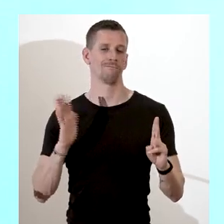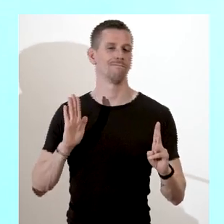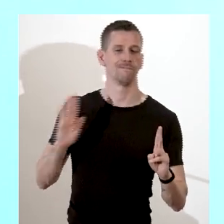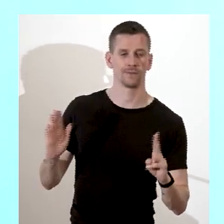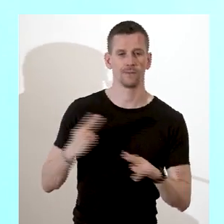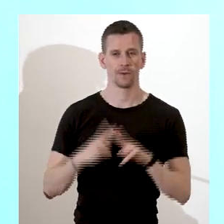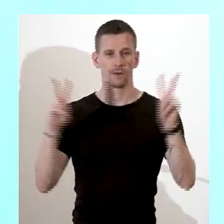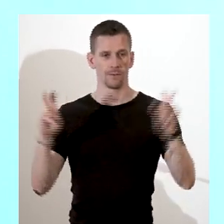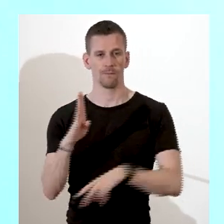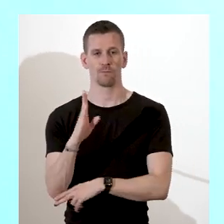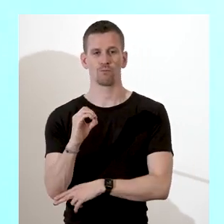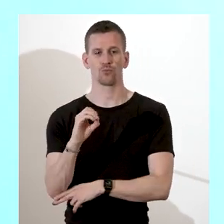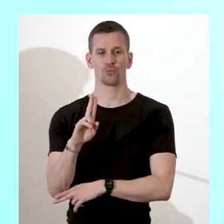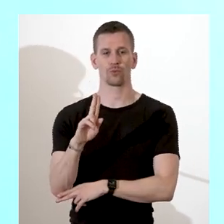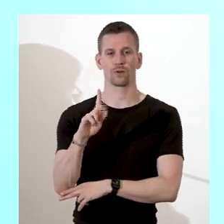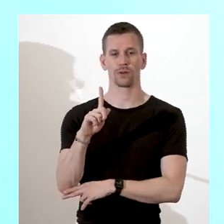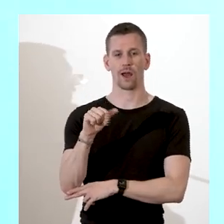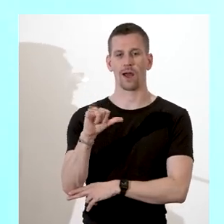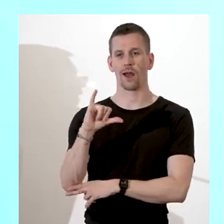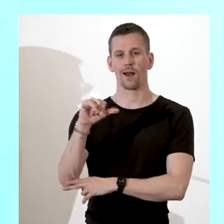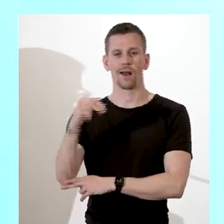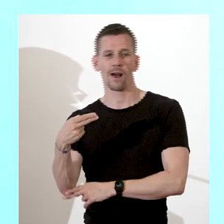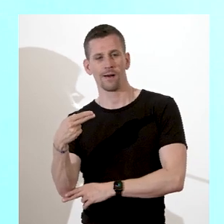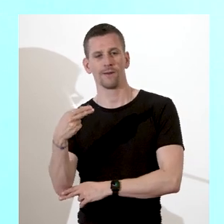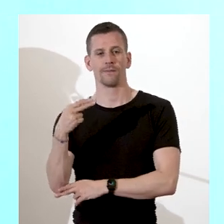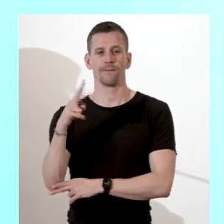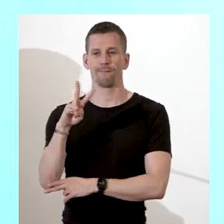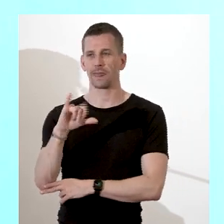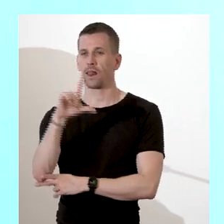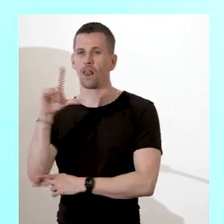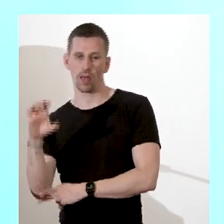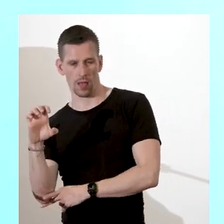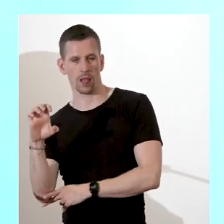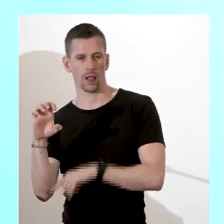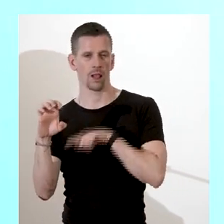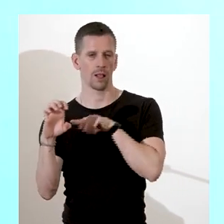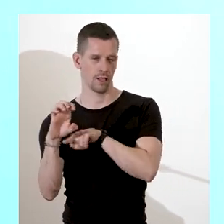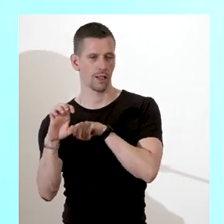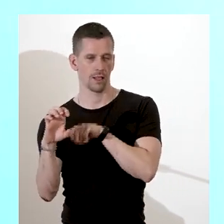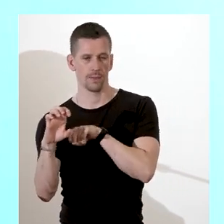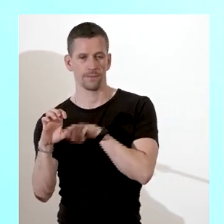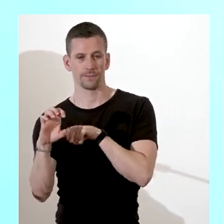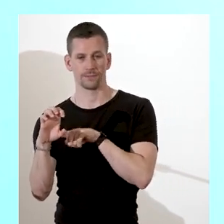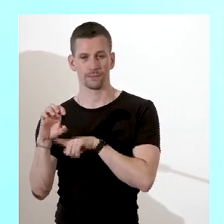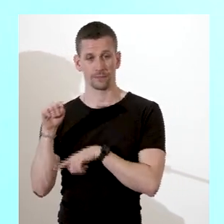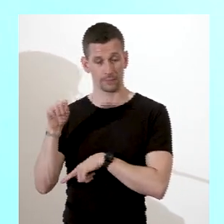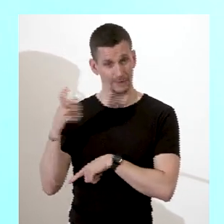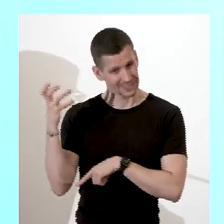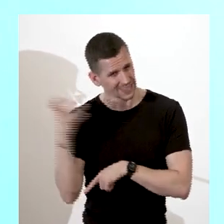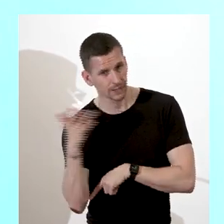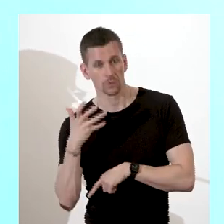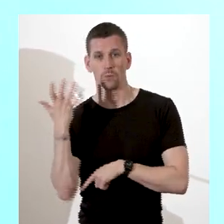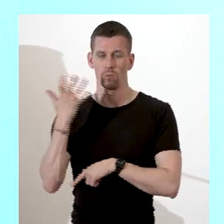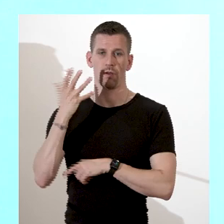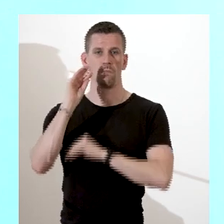en 1766 sur la boudeuse pour réaliser son tour du monde. Ce mascaron qu'il